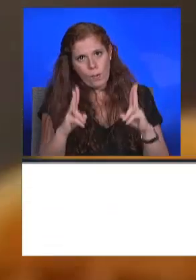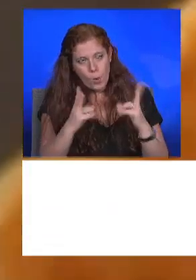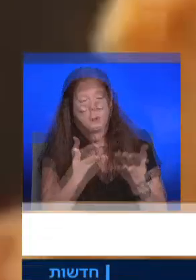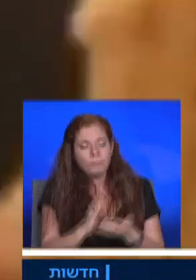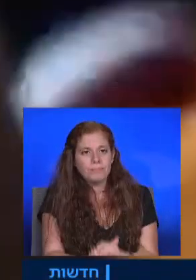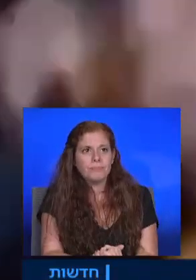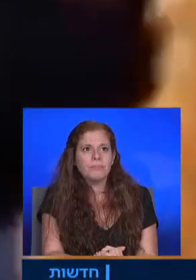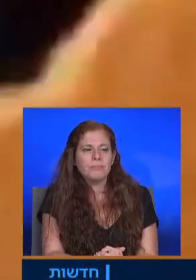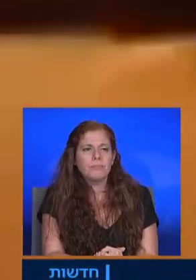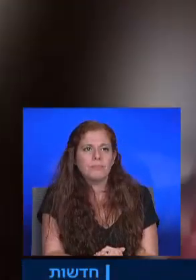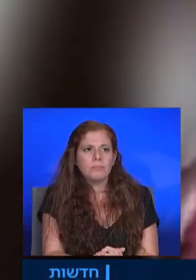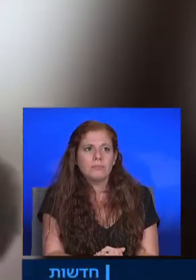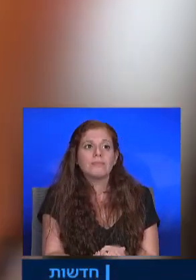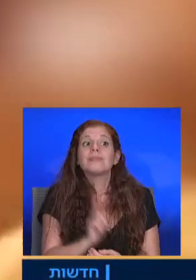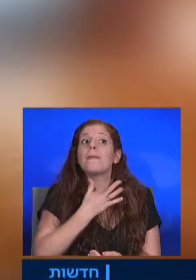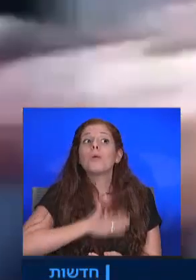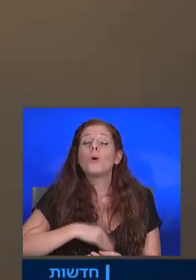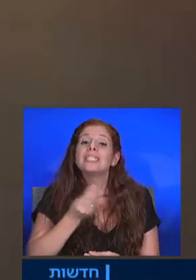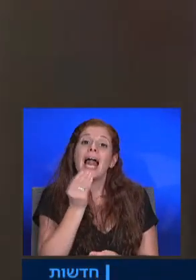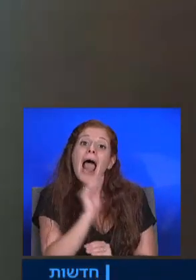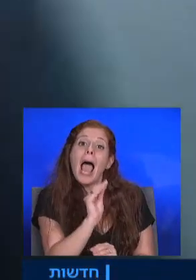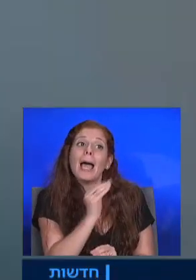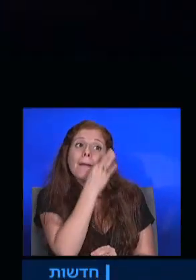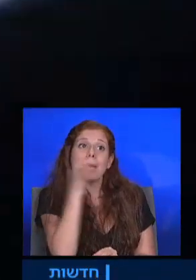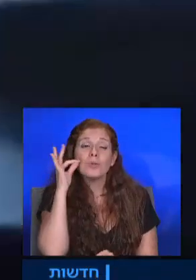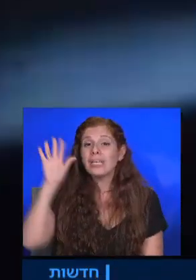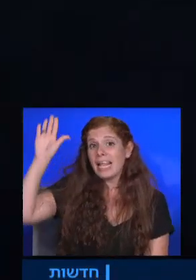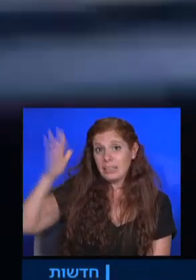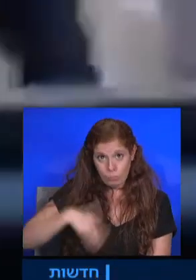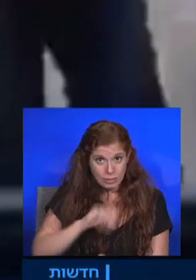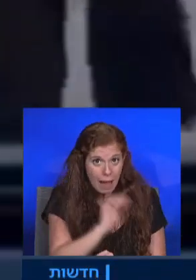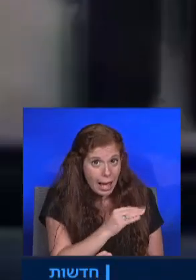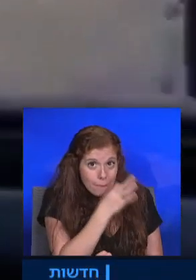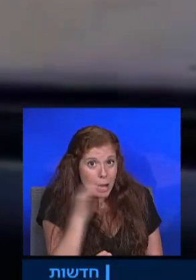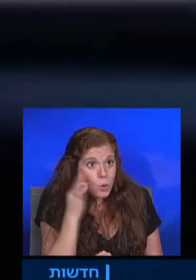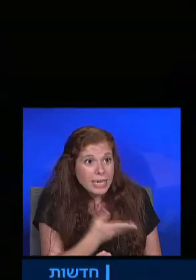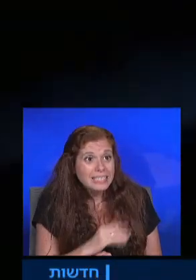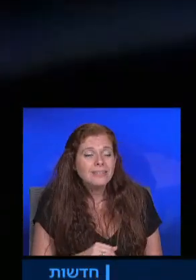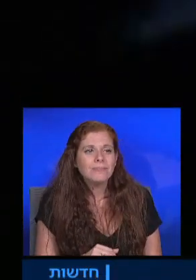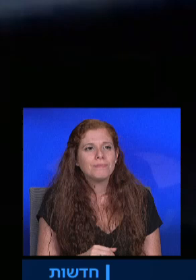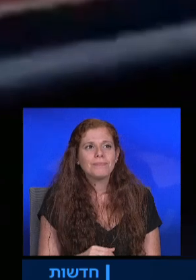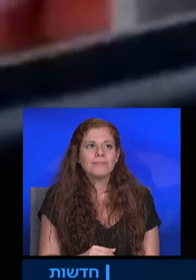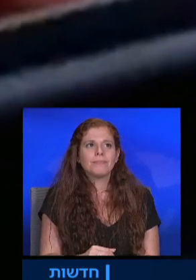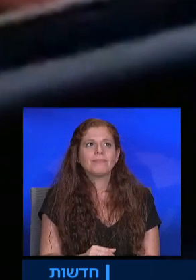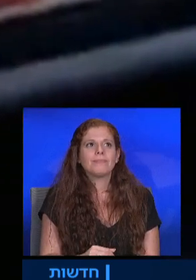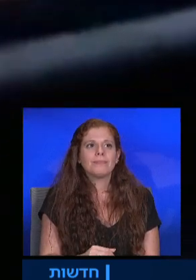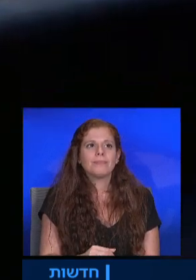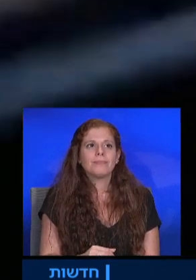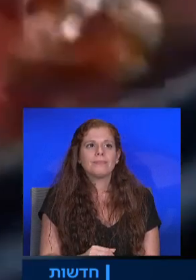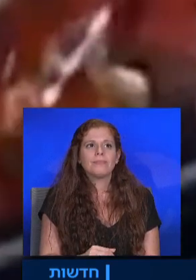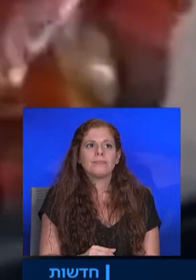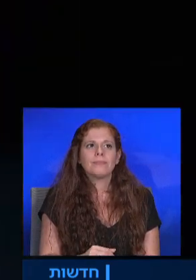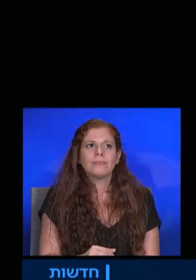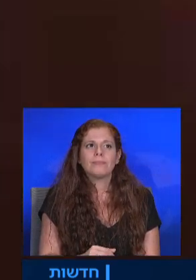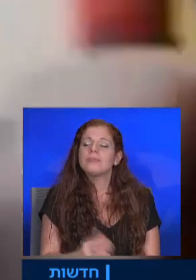מי רוצה להכיל בדואי? מי? אתם רוצים להכיל בדואי? או, היו, כך יאיר, תן לו. הסרטון